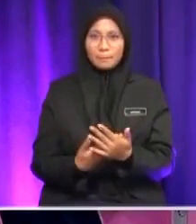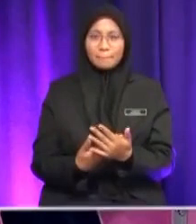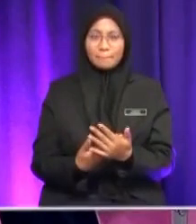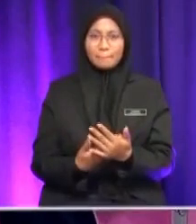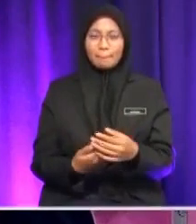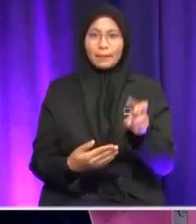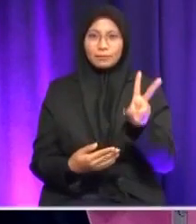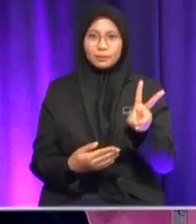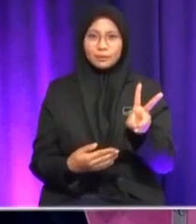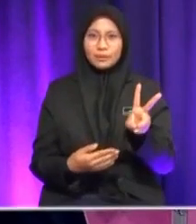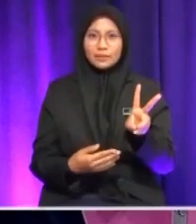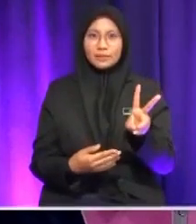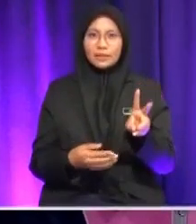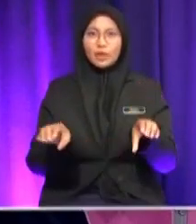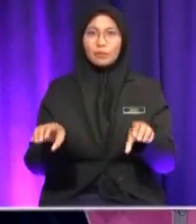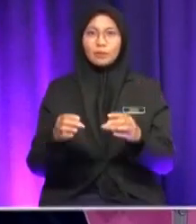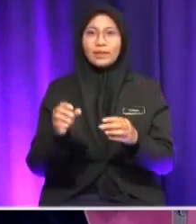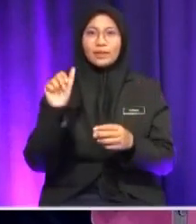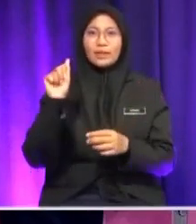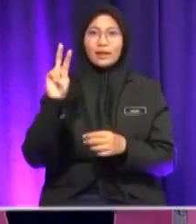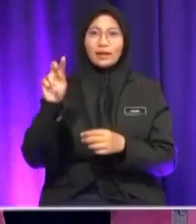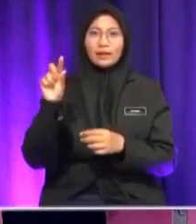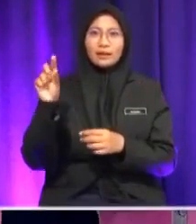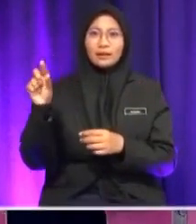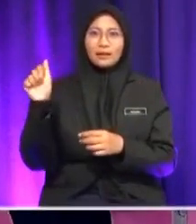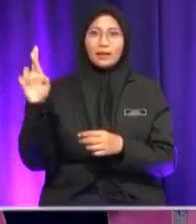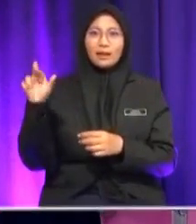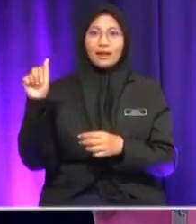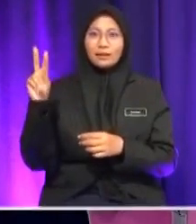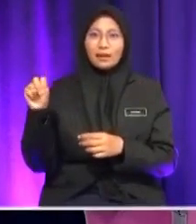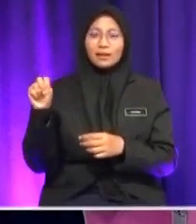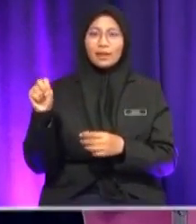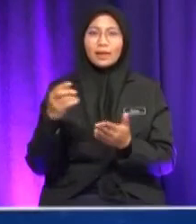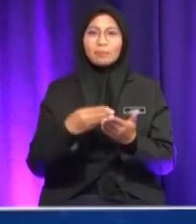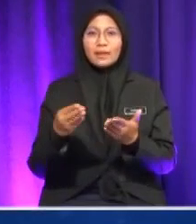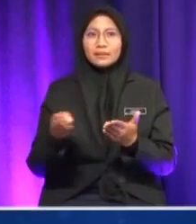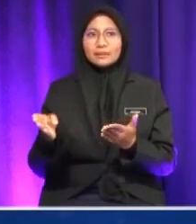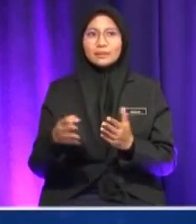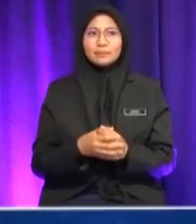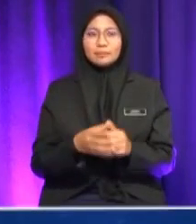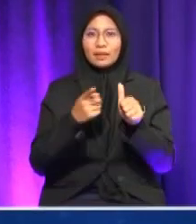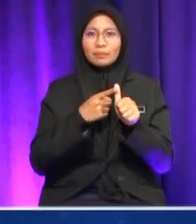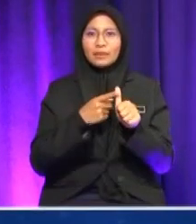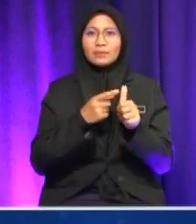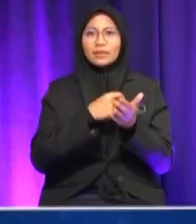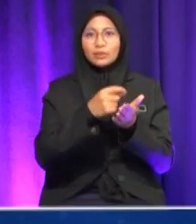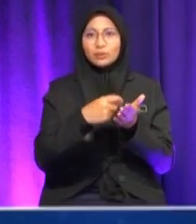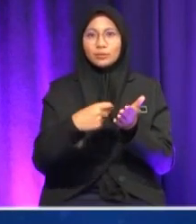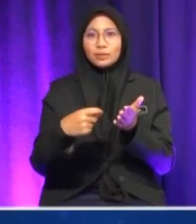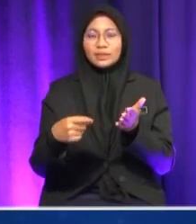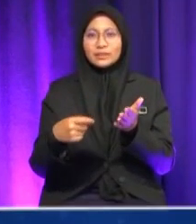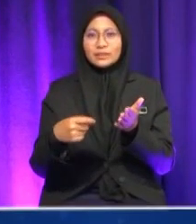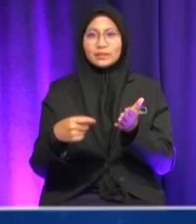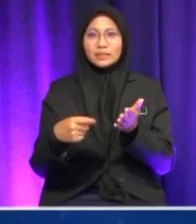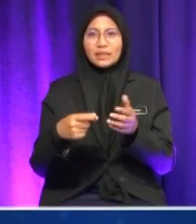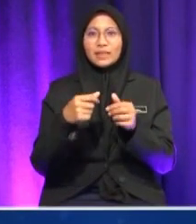pasti dan membuat anggaran perbelanjaan. Okey, yang pertama, membuat catatan dan